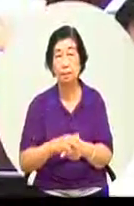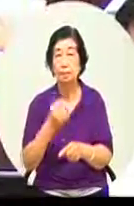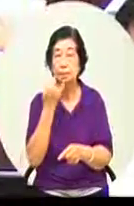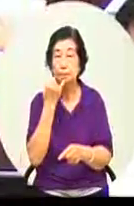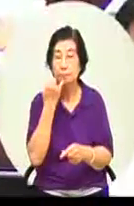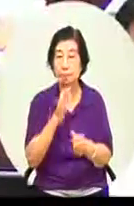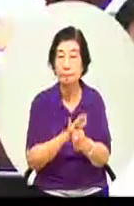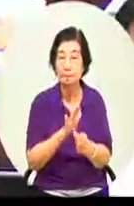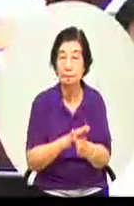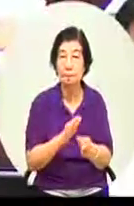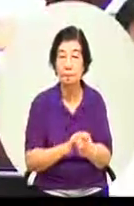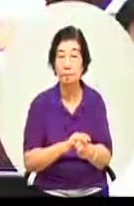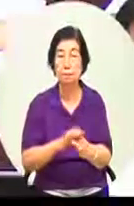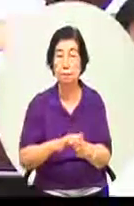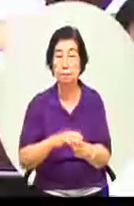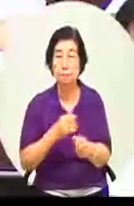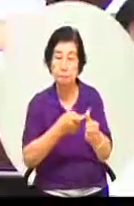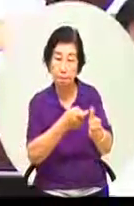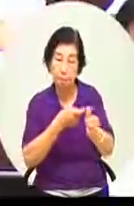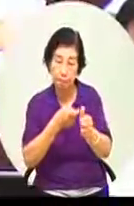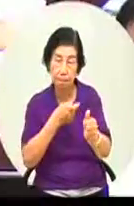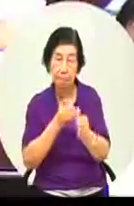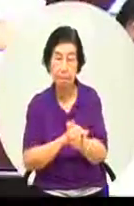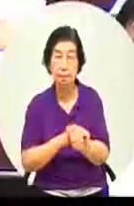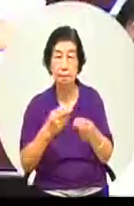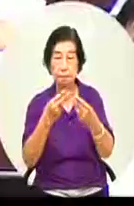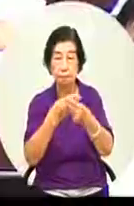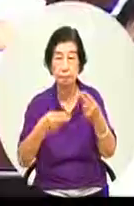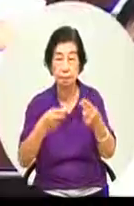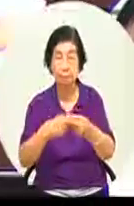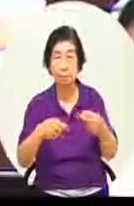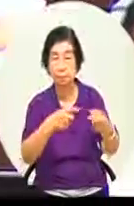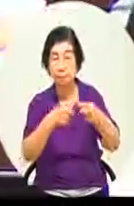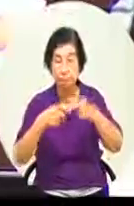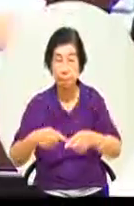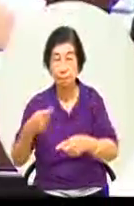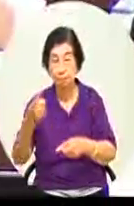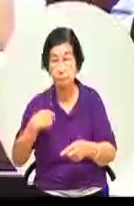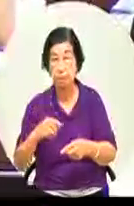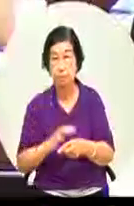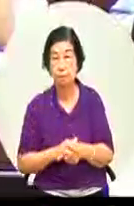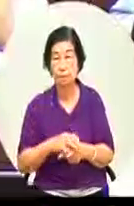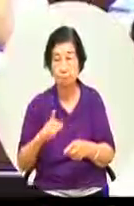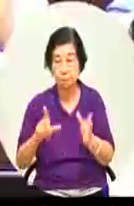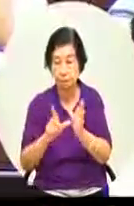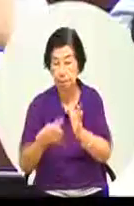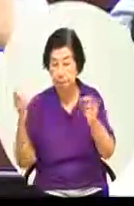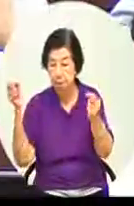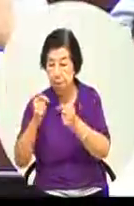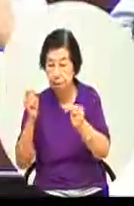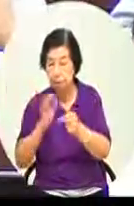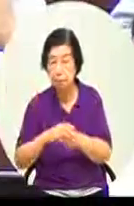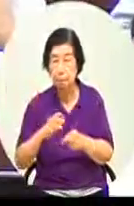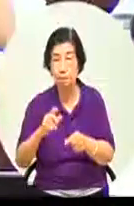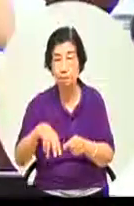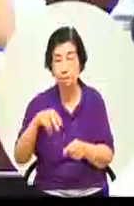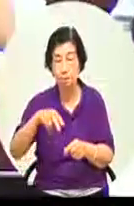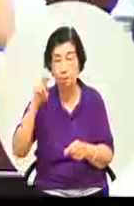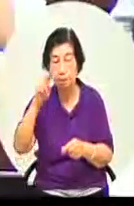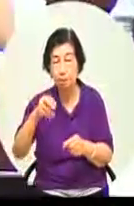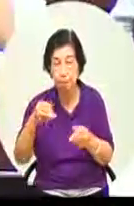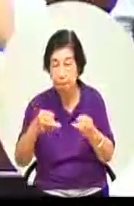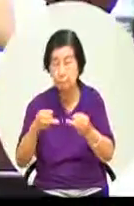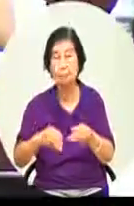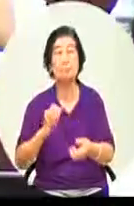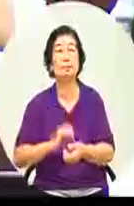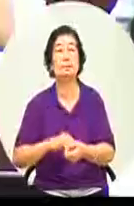光的客源来到我们高雄，所以我想这个部分可能不是短期内可以看到效果。那刚议员提到说我们的旅行业者或者是游